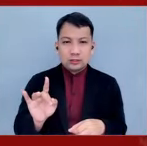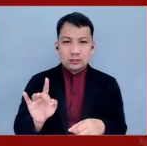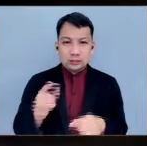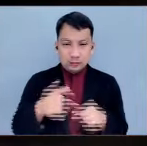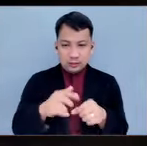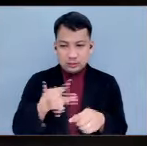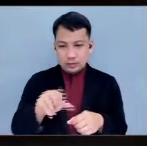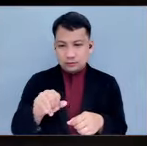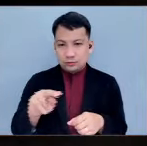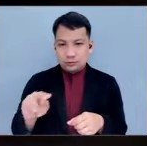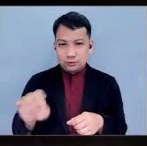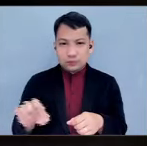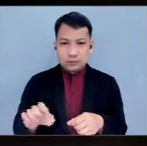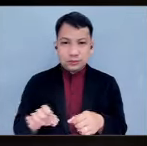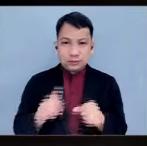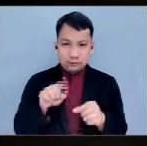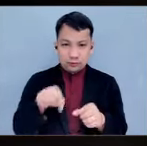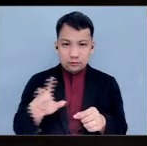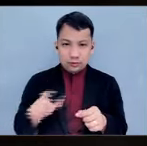Nam